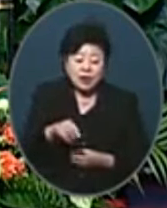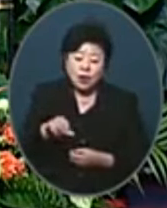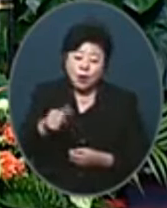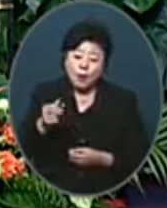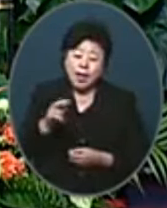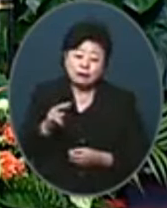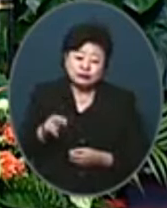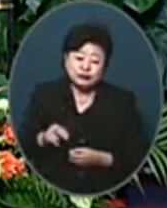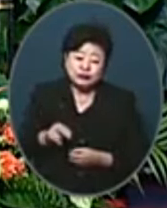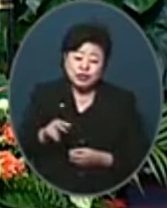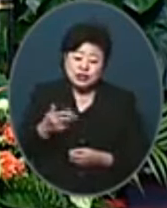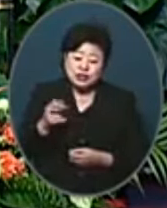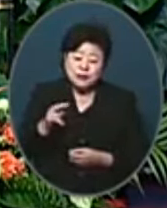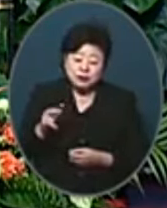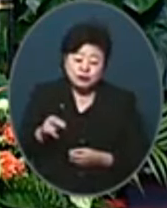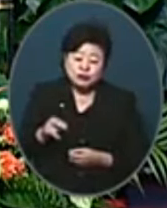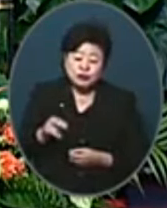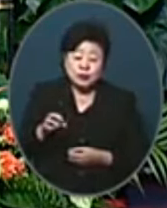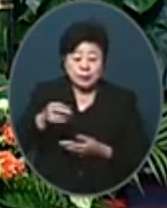500불에서 700불 정도